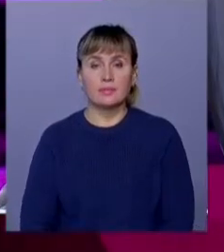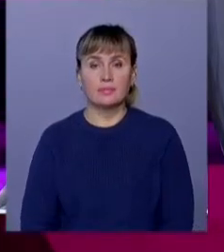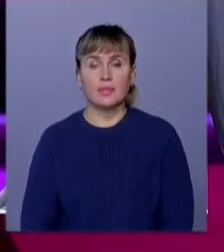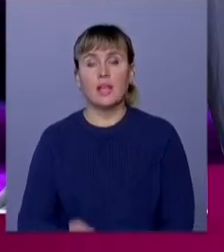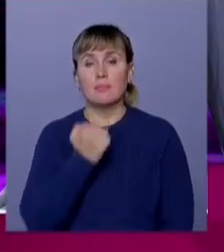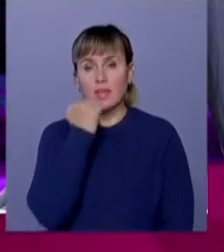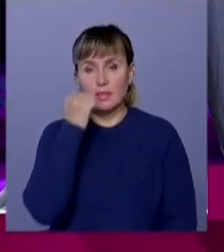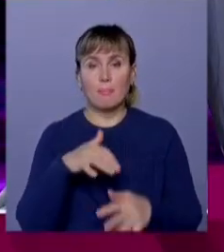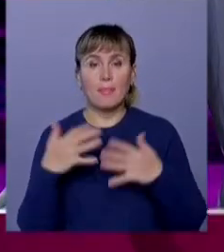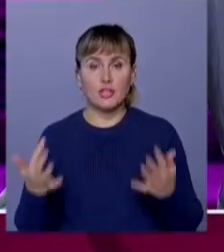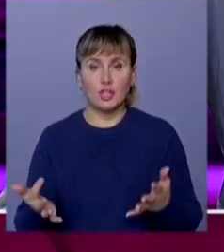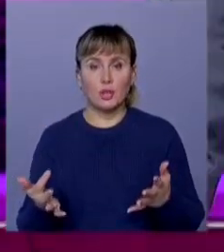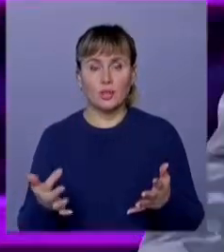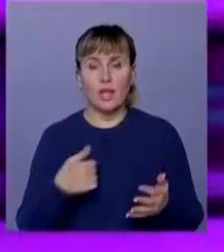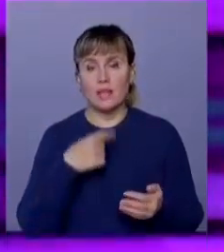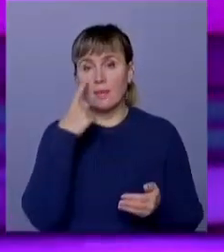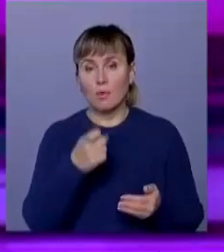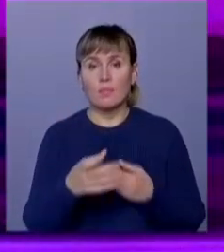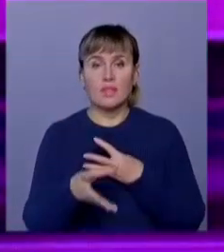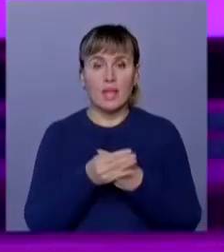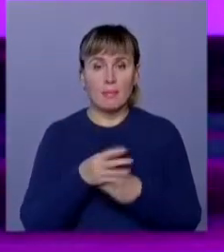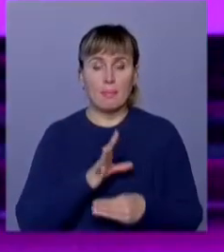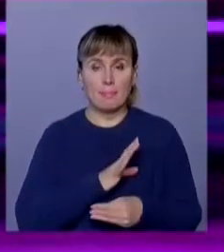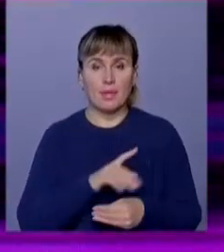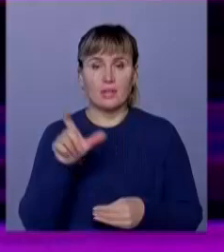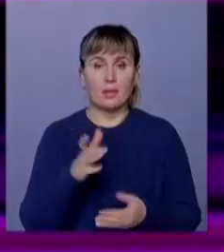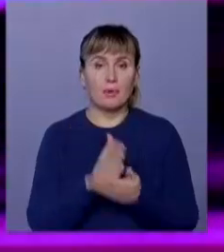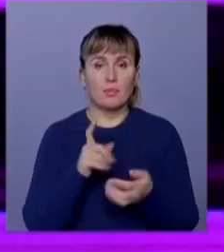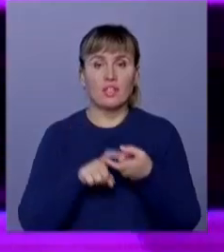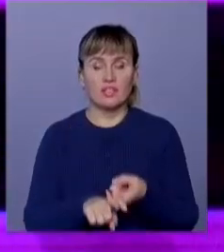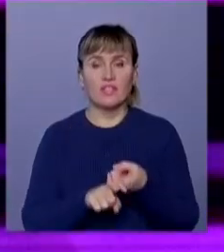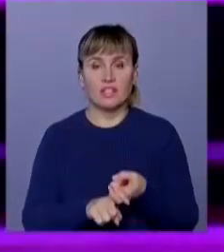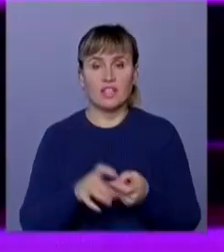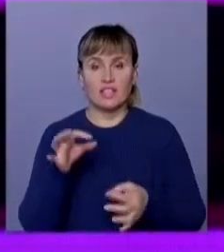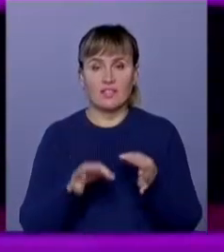нефть. Спасибо большое. Я напомню, с нами на прямой связи был нефтегазовый аналитик Сергей Смирнов.